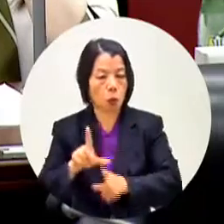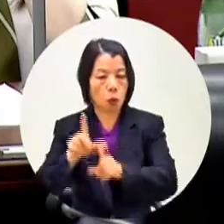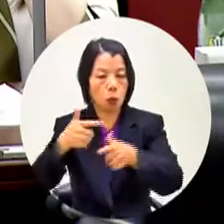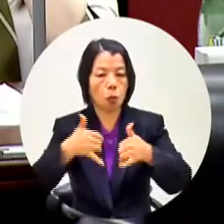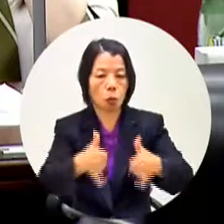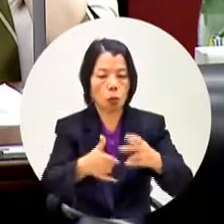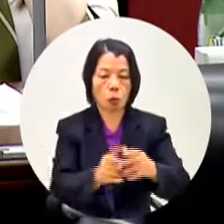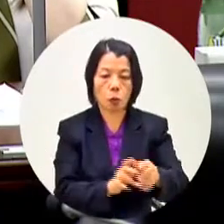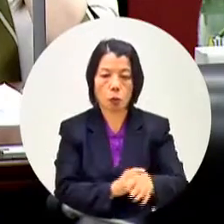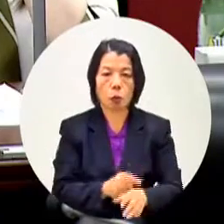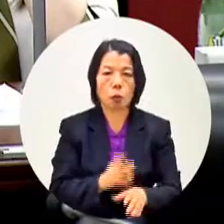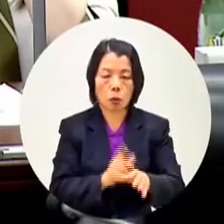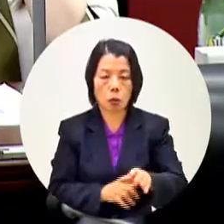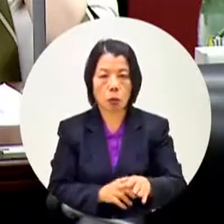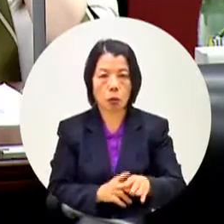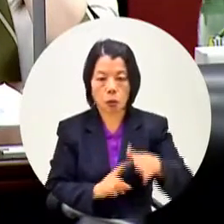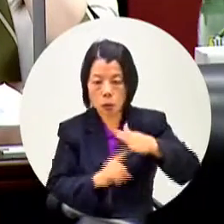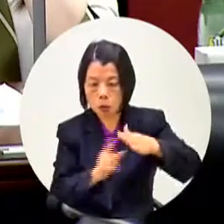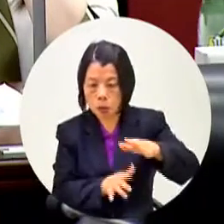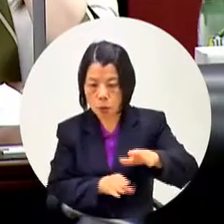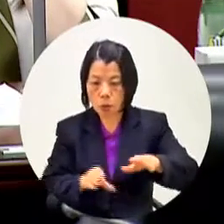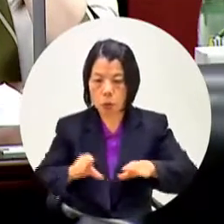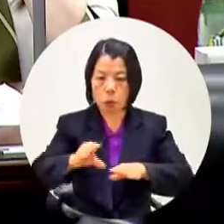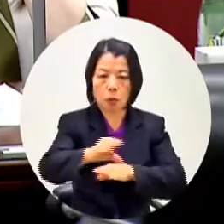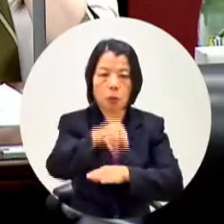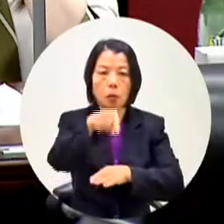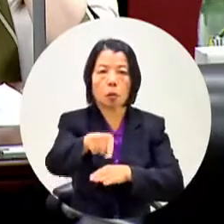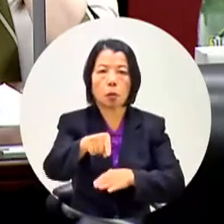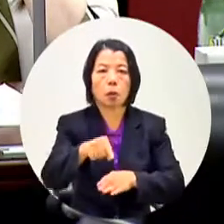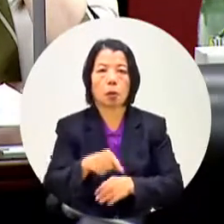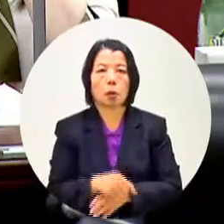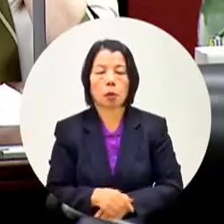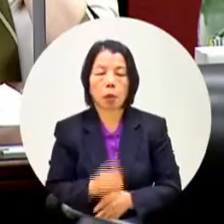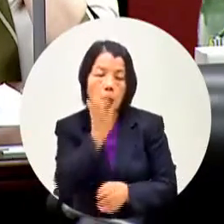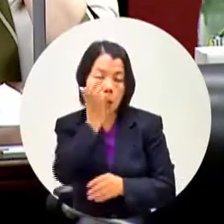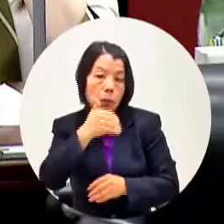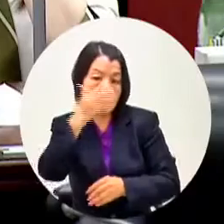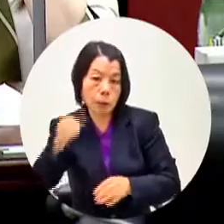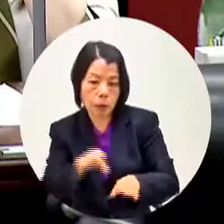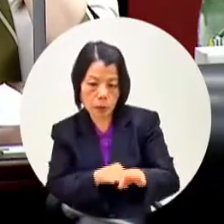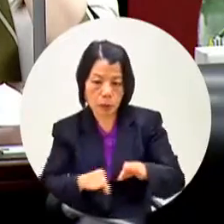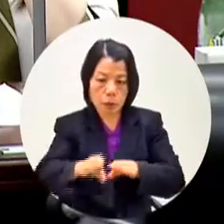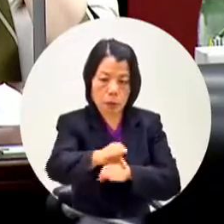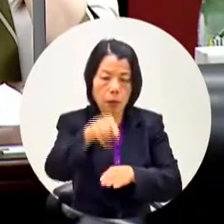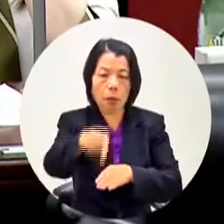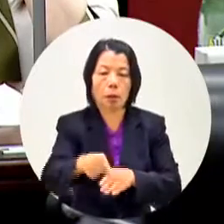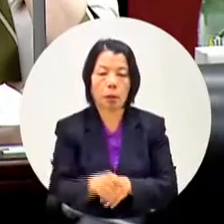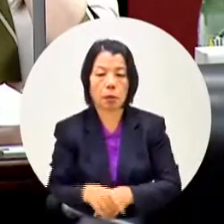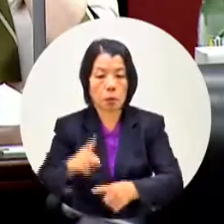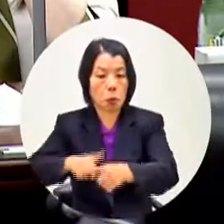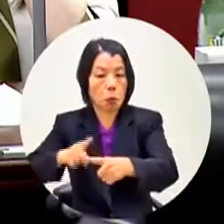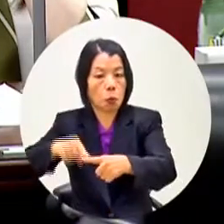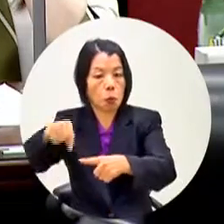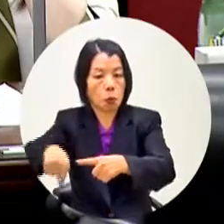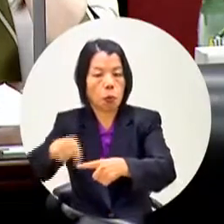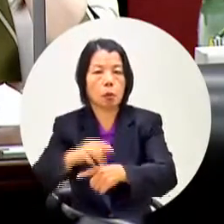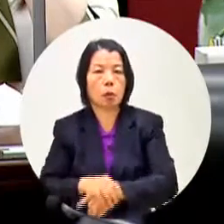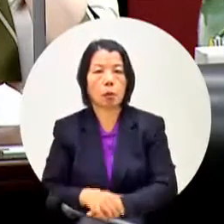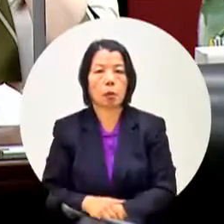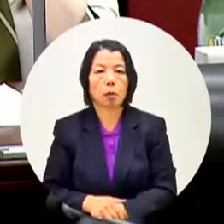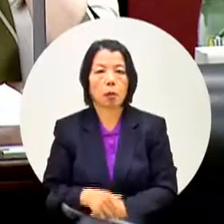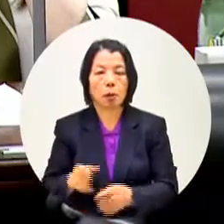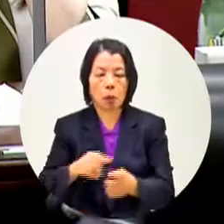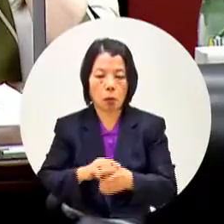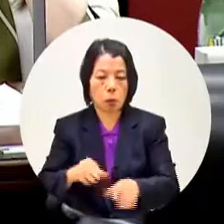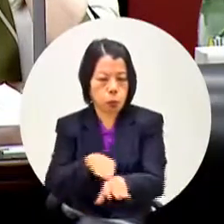个交通流量的一个分流好。那这是第一个。那第二个部分，我想解决拥塞路段的问题的部分，要跟就